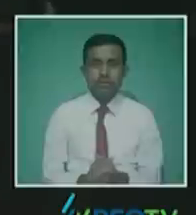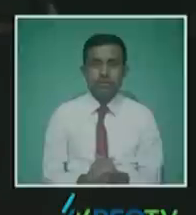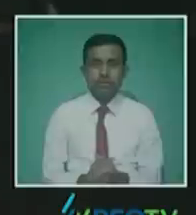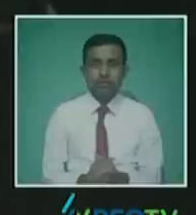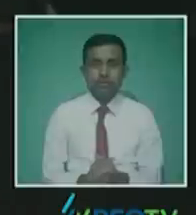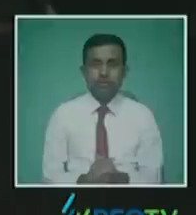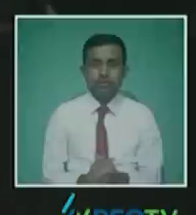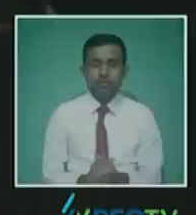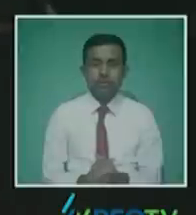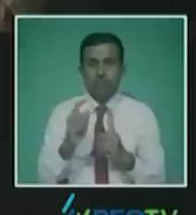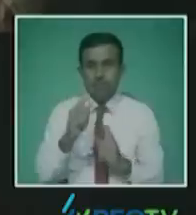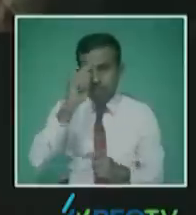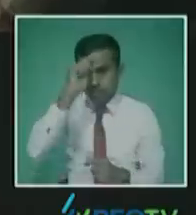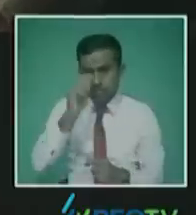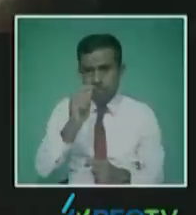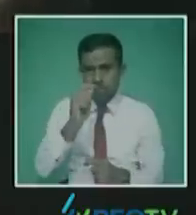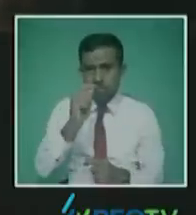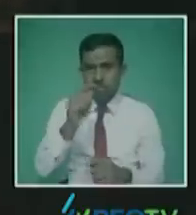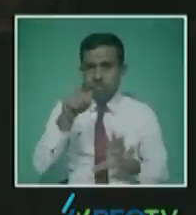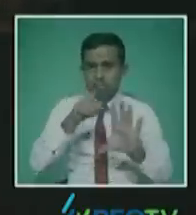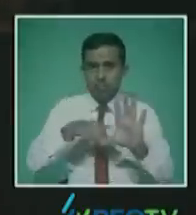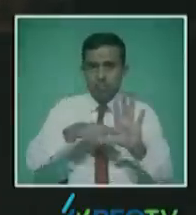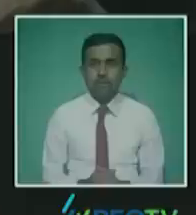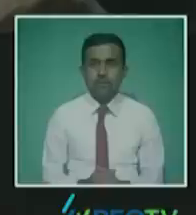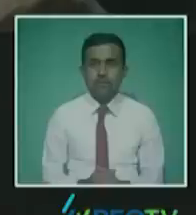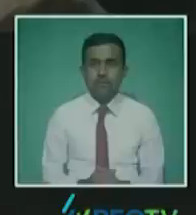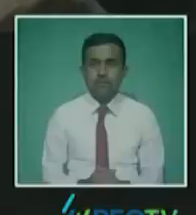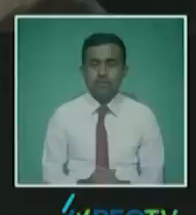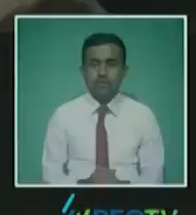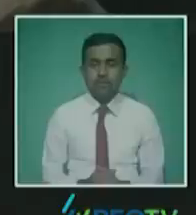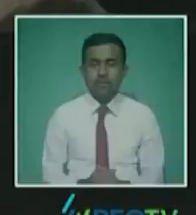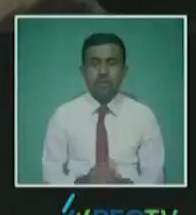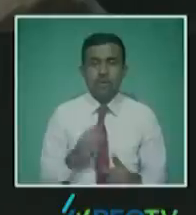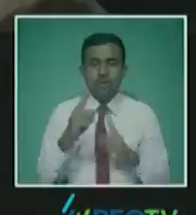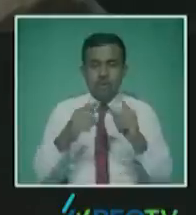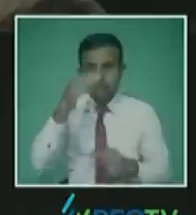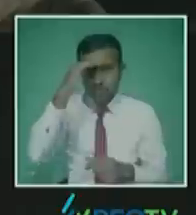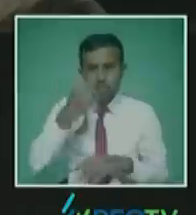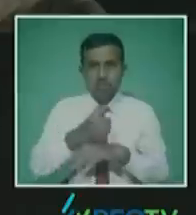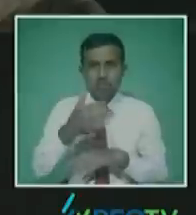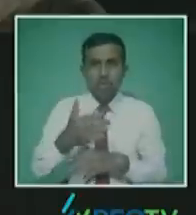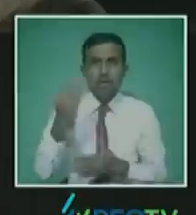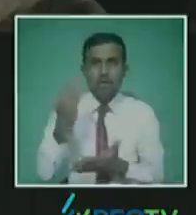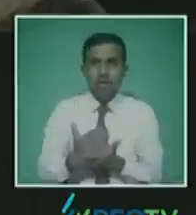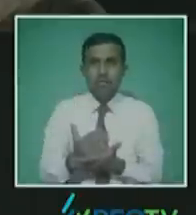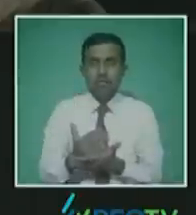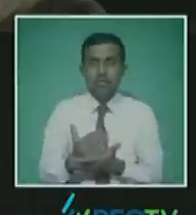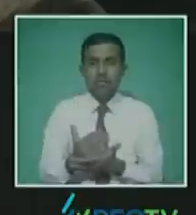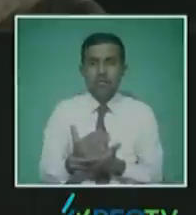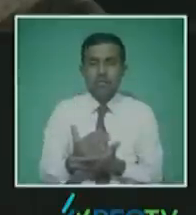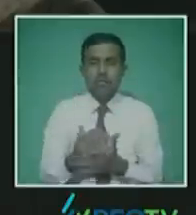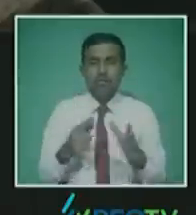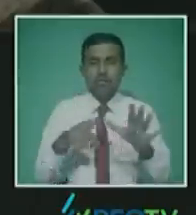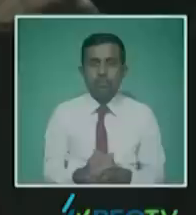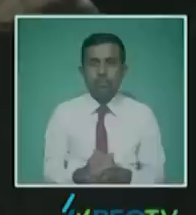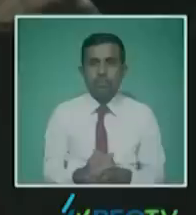හරි හරි නව කිව්වලා තුනට කිව්වනේ ඔය පුරුද්ද අපි නතර කරගනිමු. ගරු කතාවකට මේ එන මඩ ගහනවට නවත්තන්න මේක මේක වනජීවී අමාත්‍යංශ